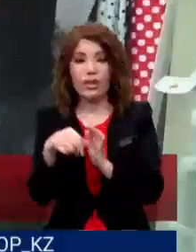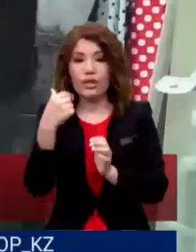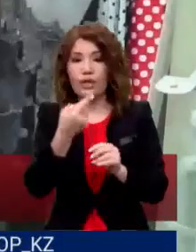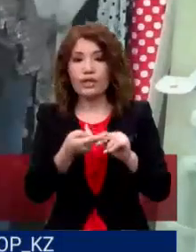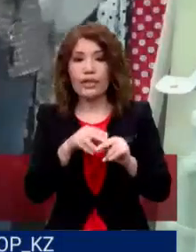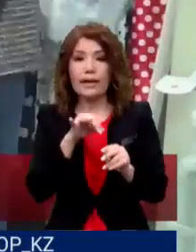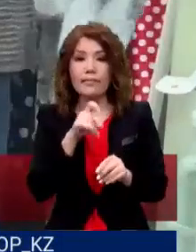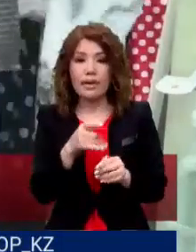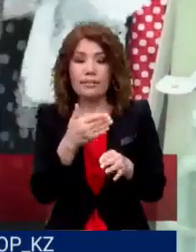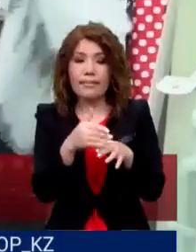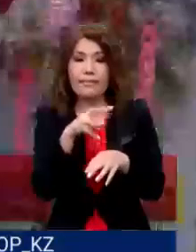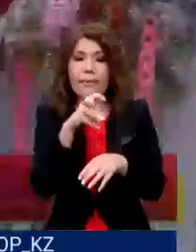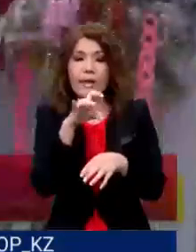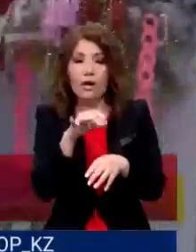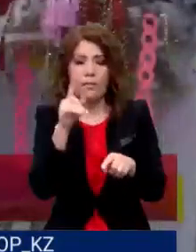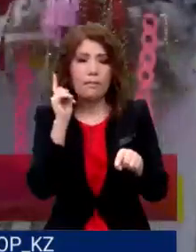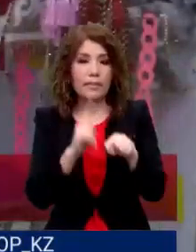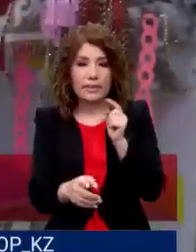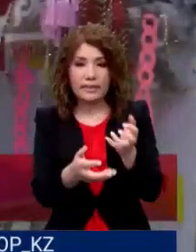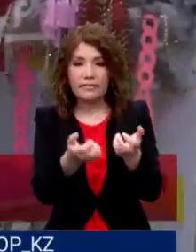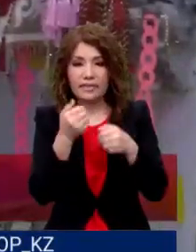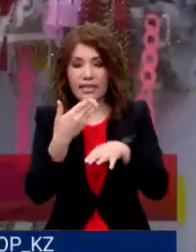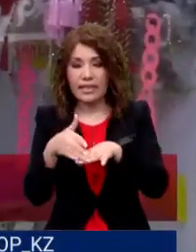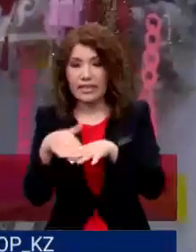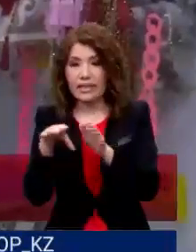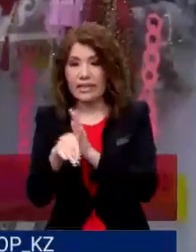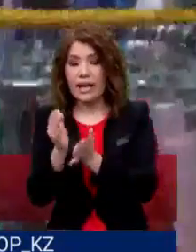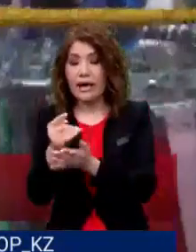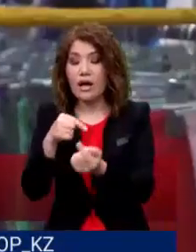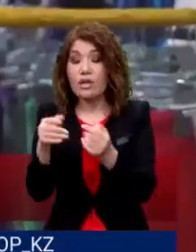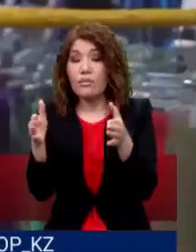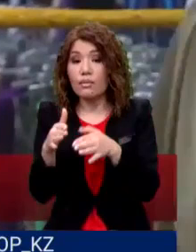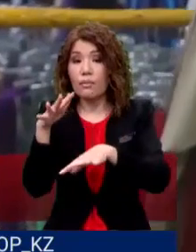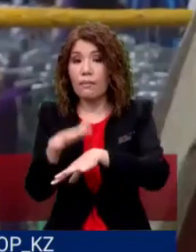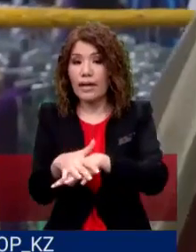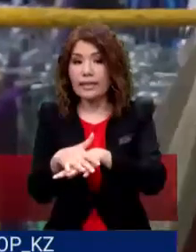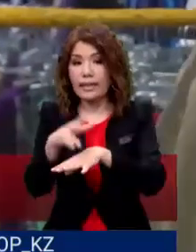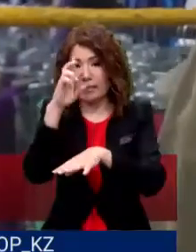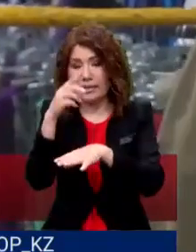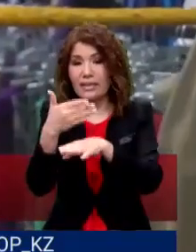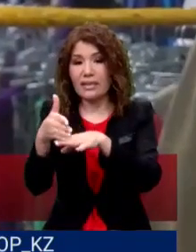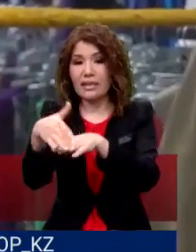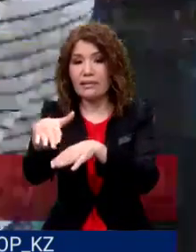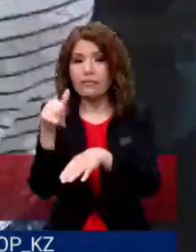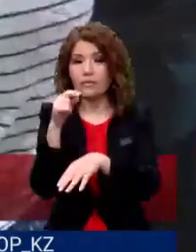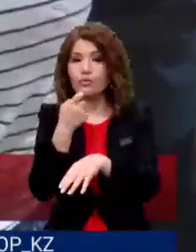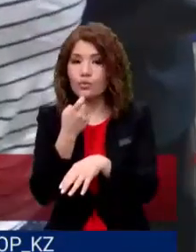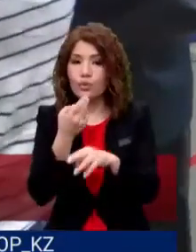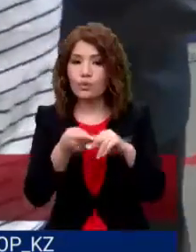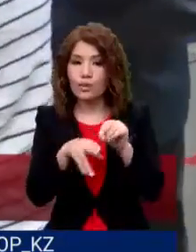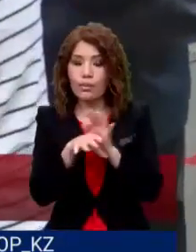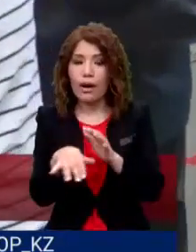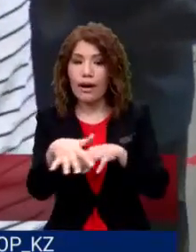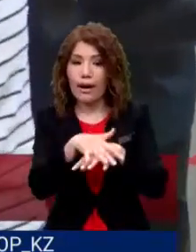ретінде микро қарыз алу тез әрі ыңғайлы. Ал кәсіпкер ретінде банк несиесін алу қиын. Микро қаржылық ұйымдар